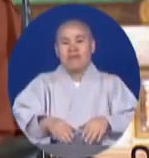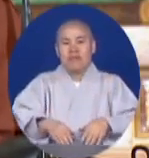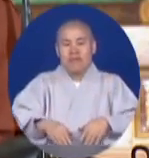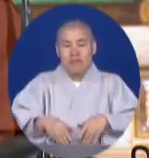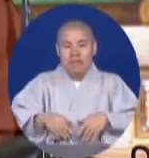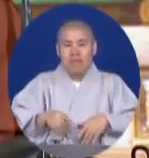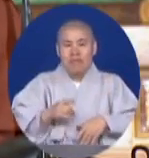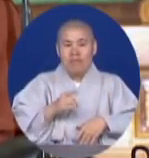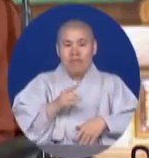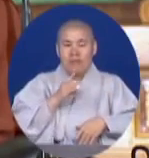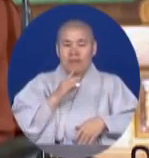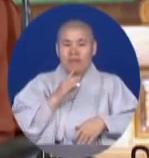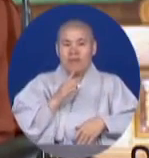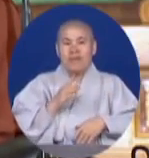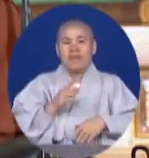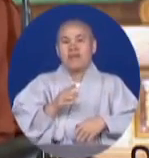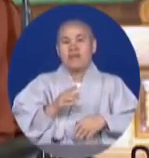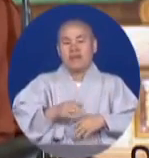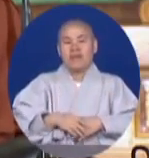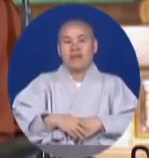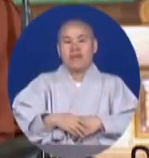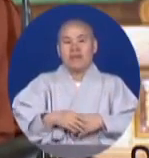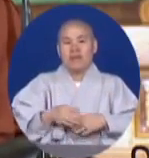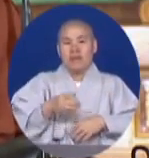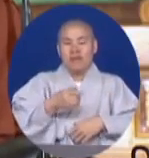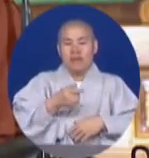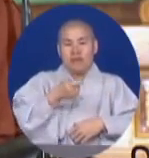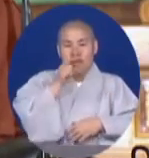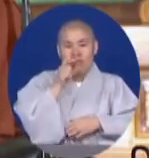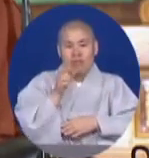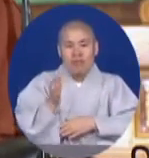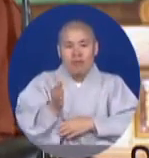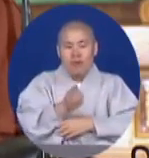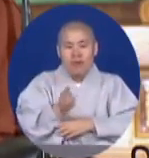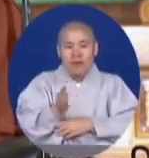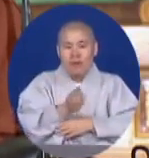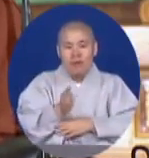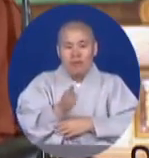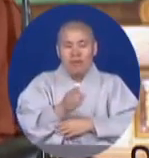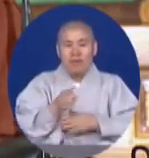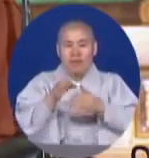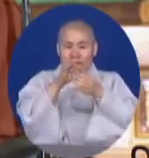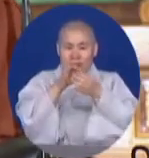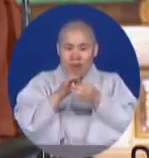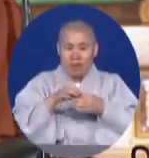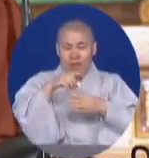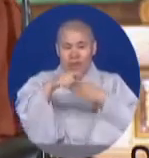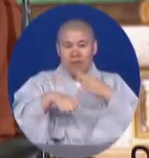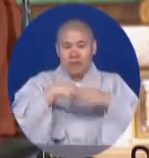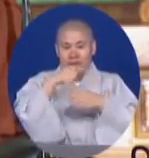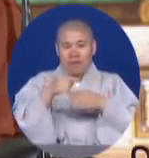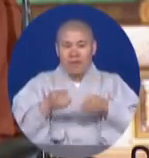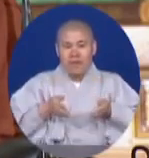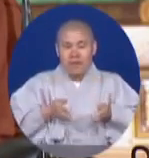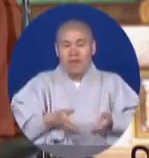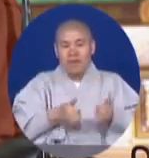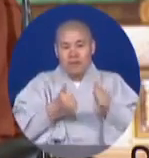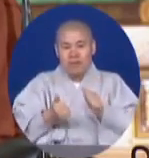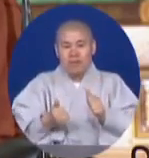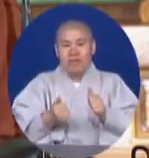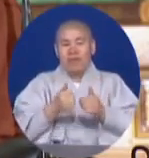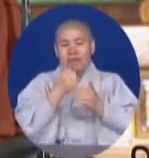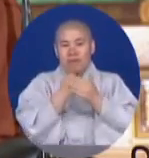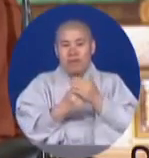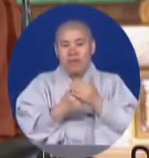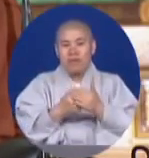법문이. 이거 완전히 이게 생사업에 빠져서 우선 보이고 들리고